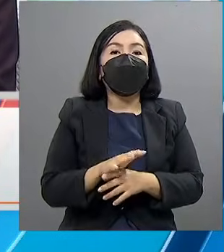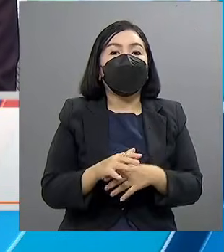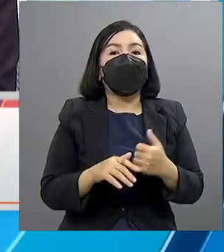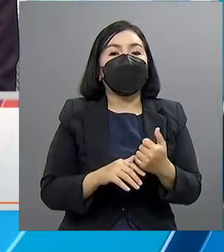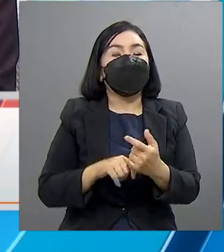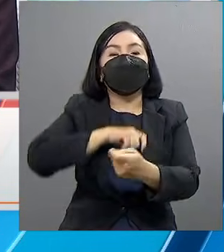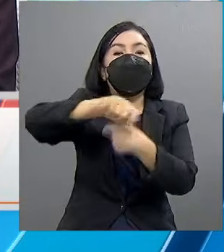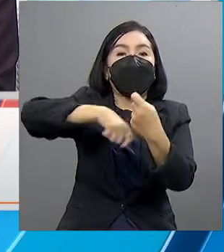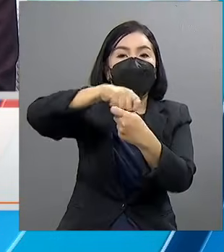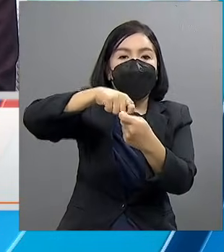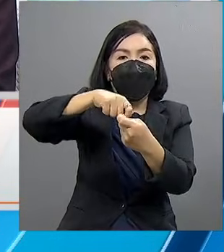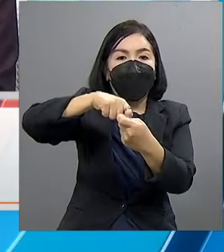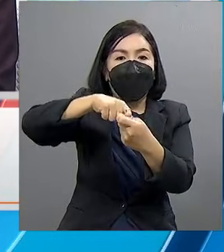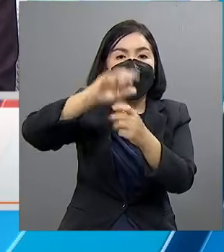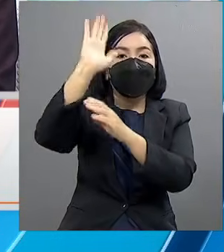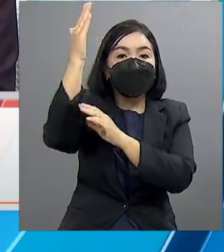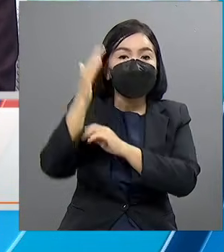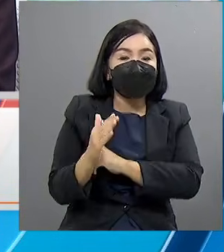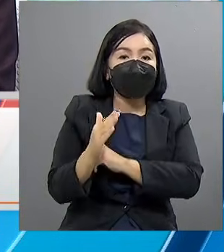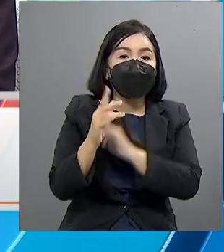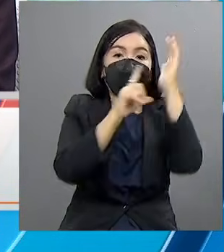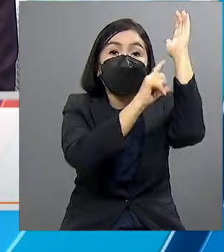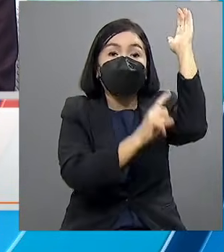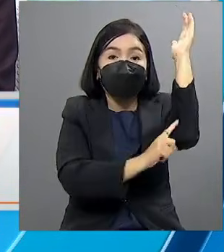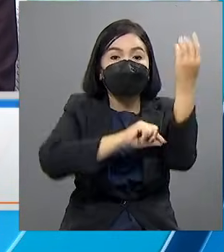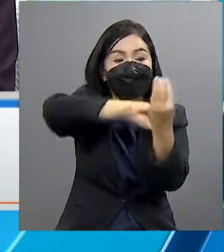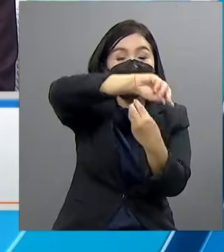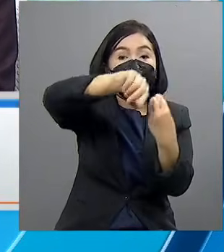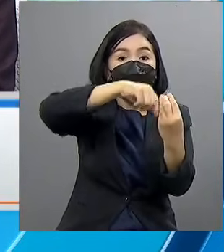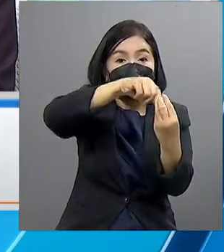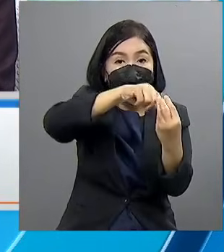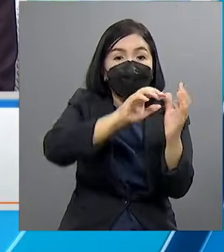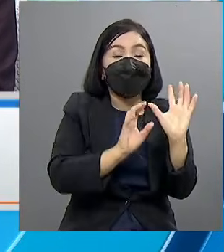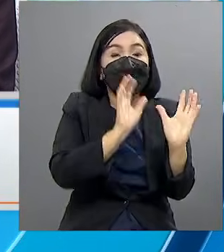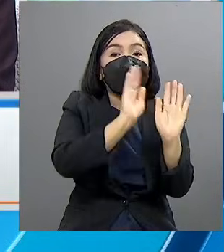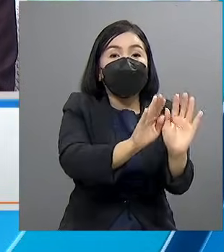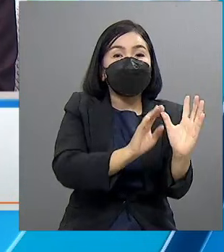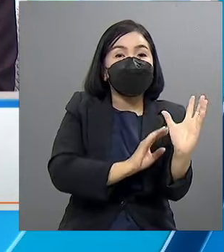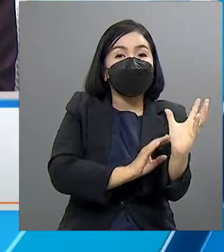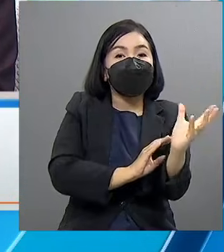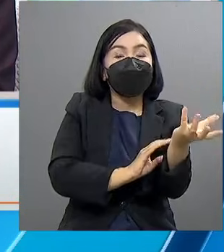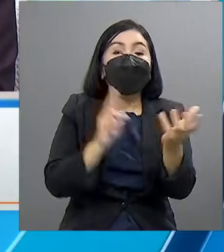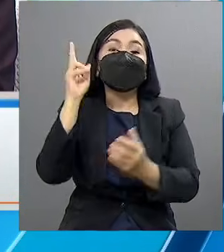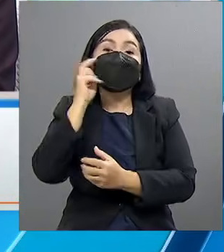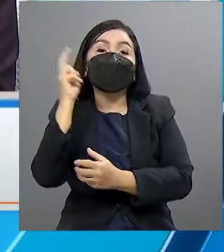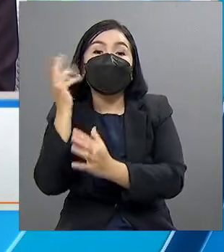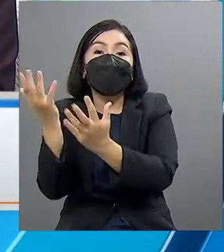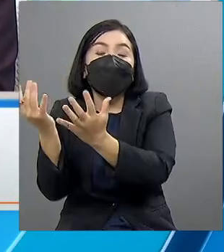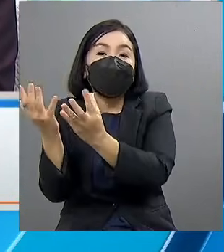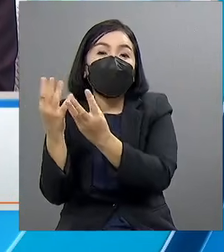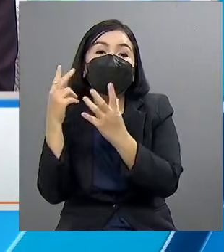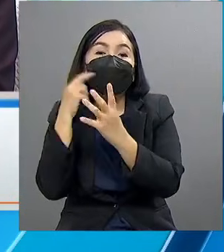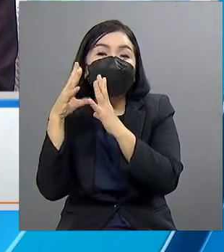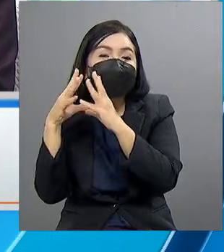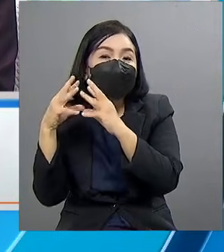ห่อที่เป็นใบไผ่อะค่ะแล้วก็อุ่นถ้าเอาลงมาจากช่องฟรีซแล้วรอละลายแล้วอ่ะอุ่นประมาณไ